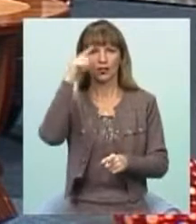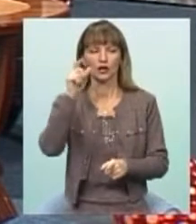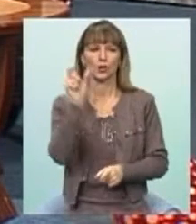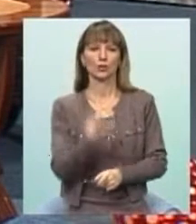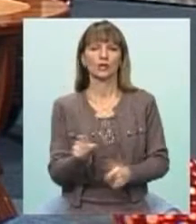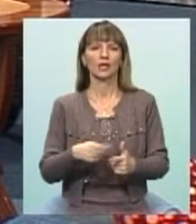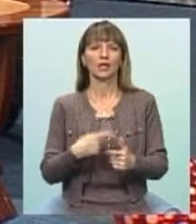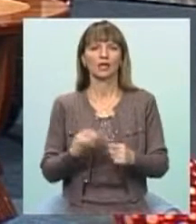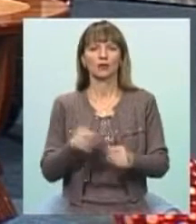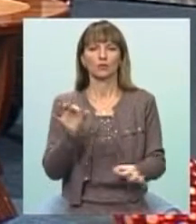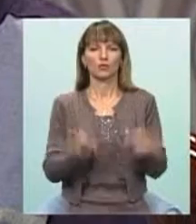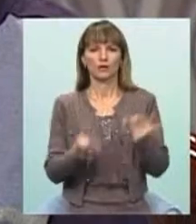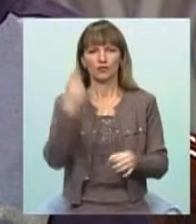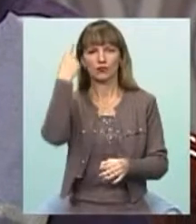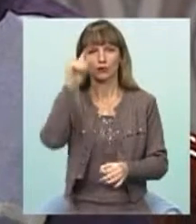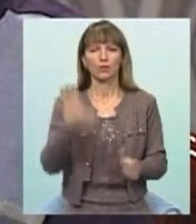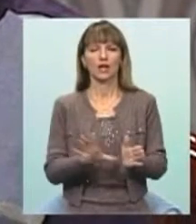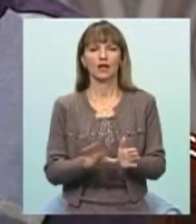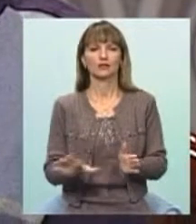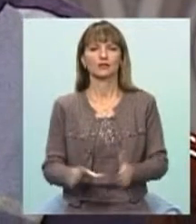природа вигадала електрику?